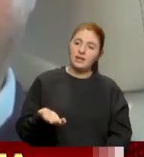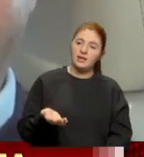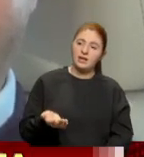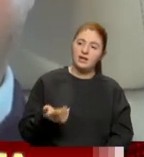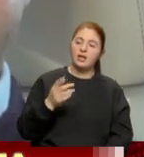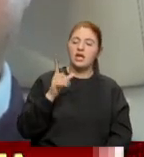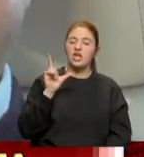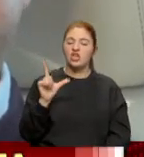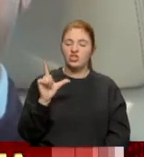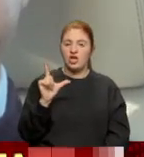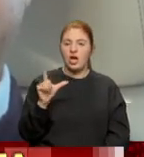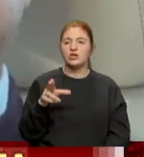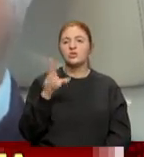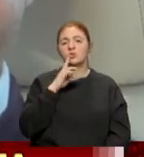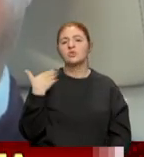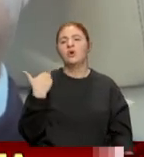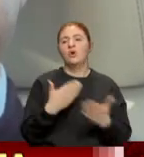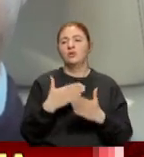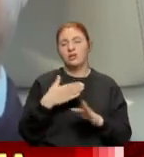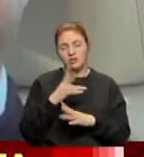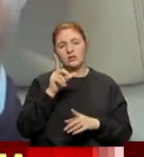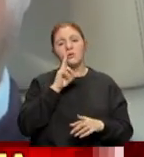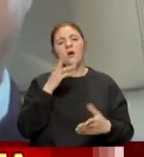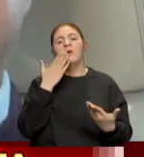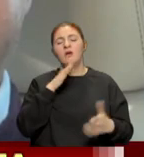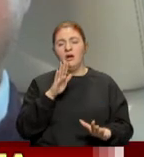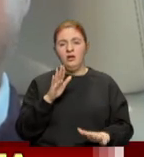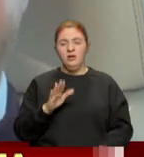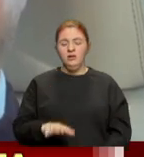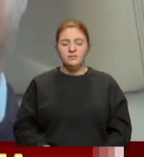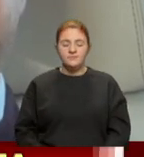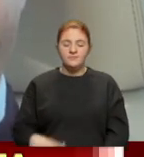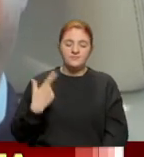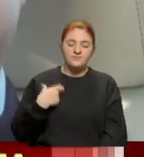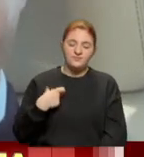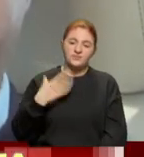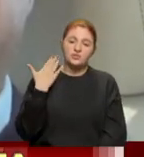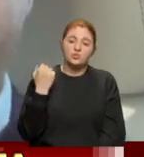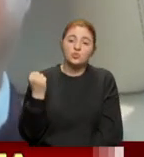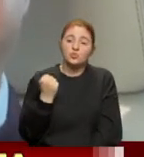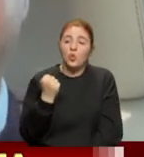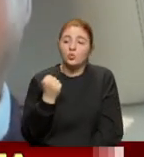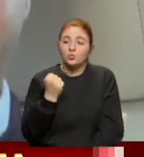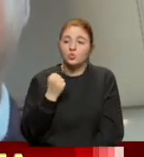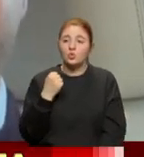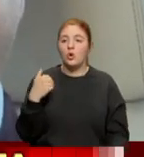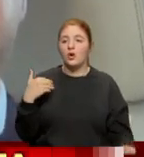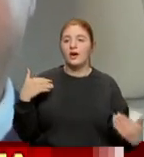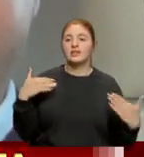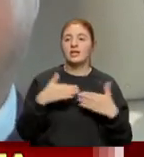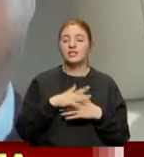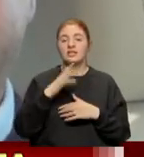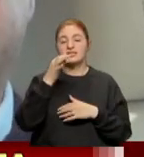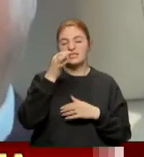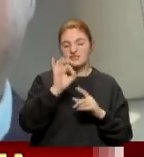Tabii ihtiyaç sonsuz, gerçekten sonsuz. Özellikle hava çok soğuk bu bölgede. Geceleri